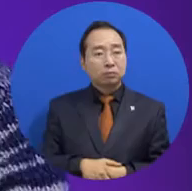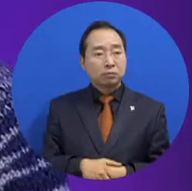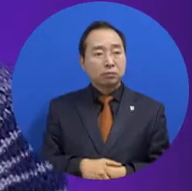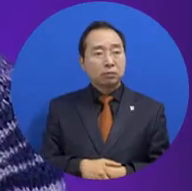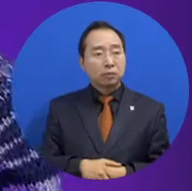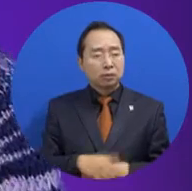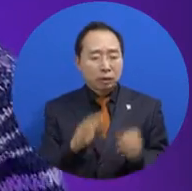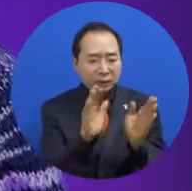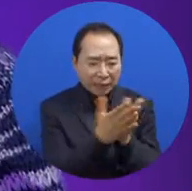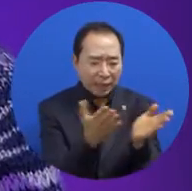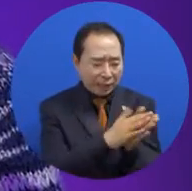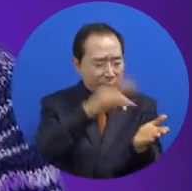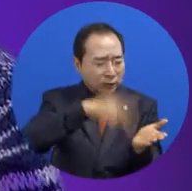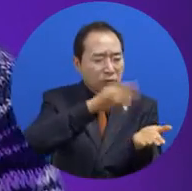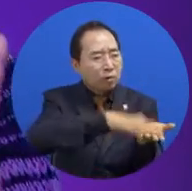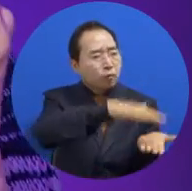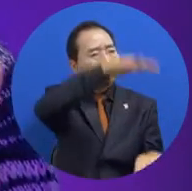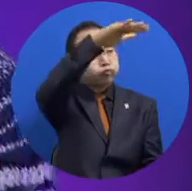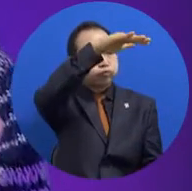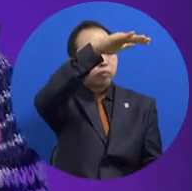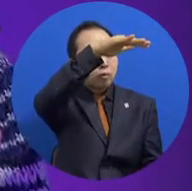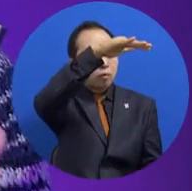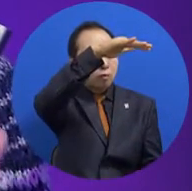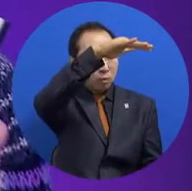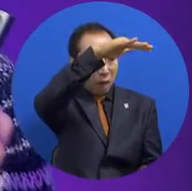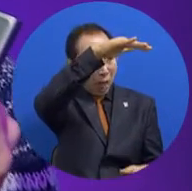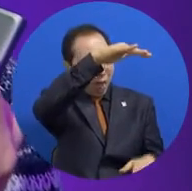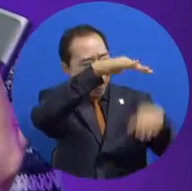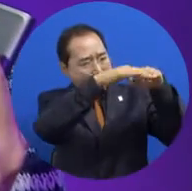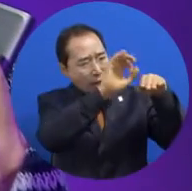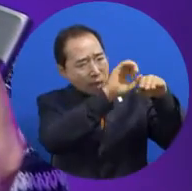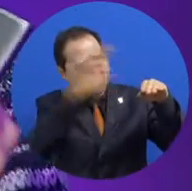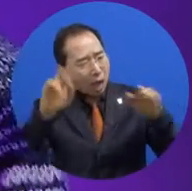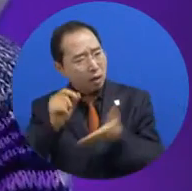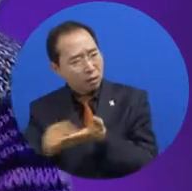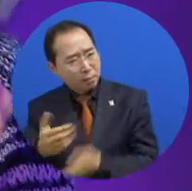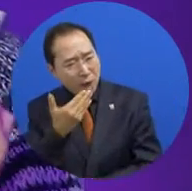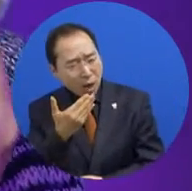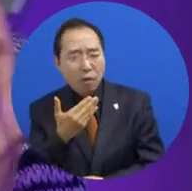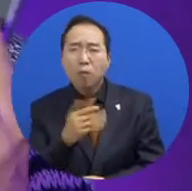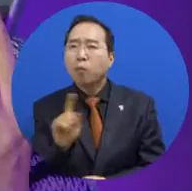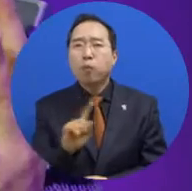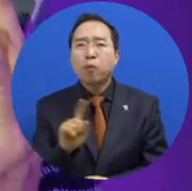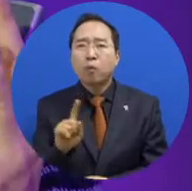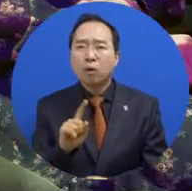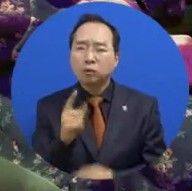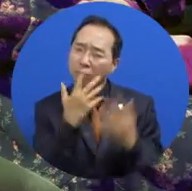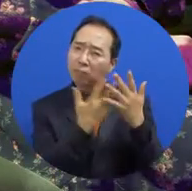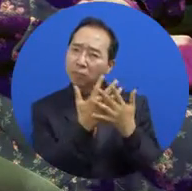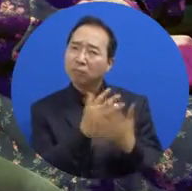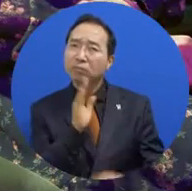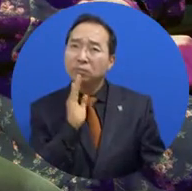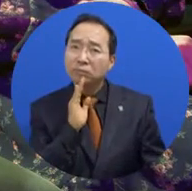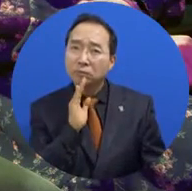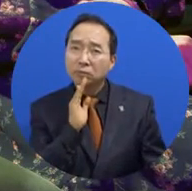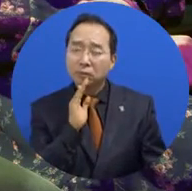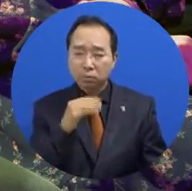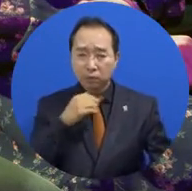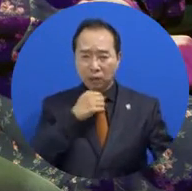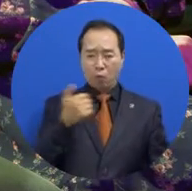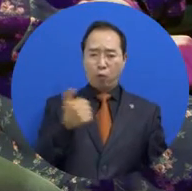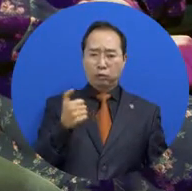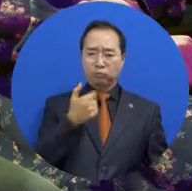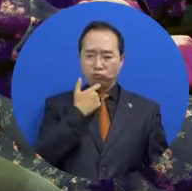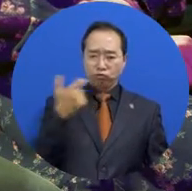대체 얼만큼을 읽어야 나는 이제 써도 돼 라고 할까요? 그것도 되게 막연하지 않습니까? 그리고 그렇게